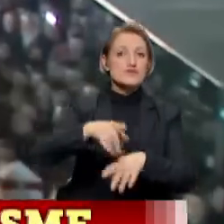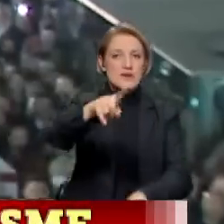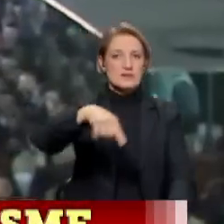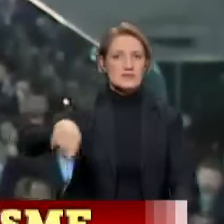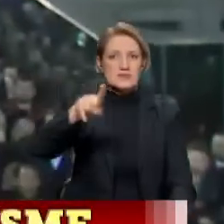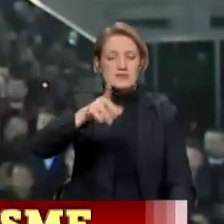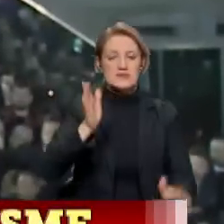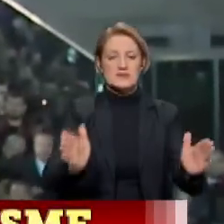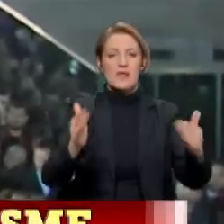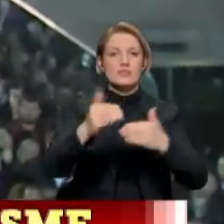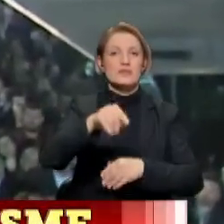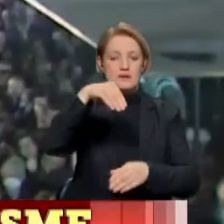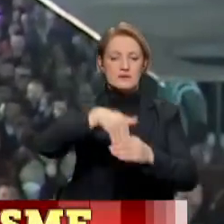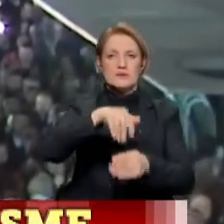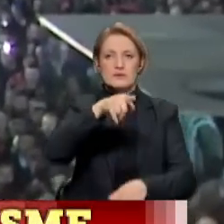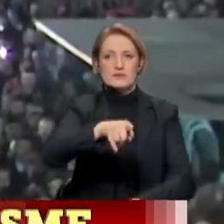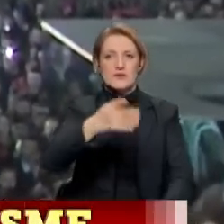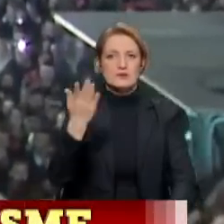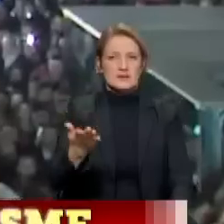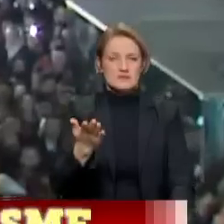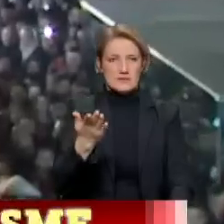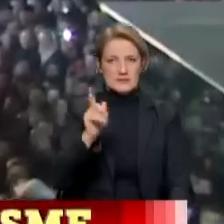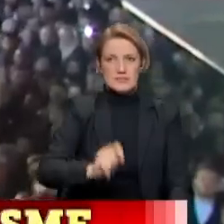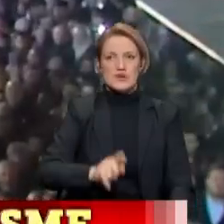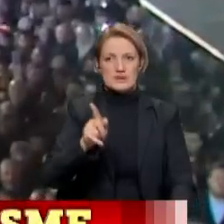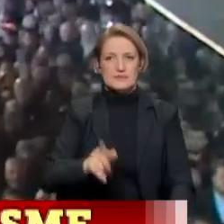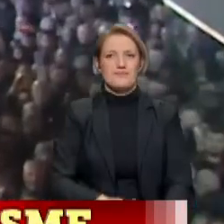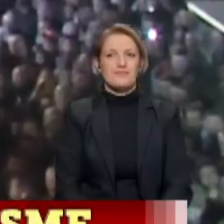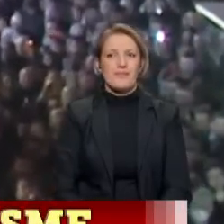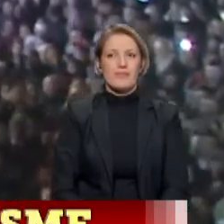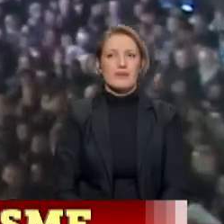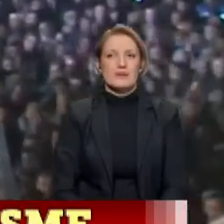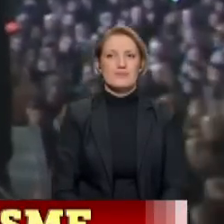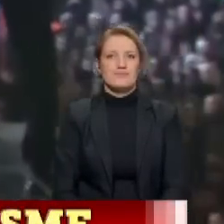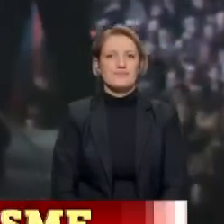yapacaksınız? Sandıkta gereğini yapacaksınız.